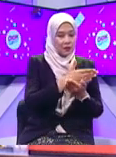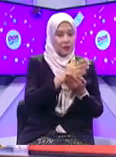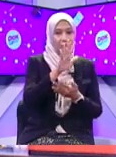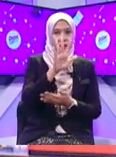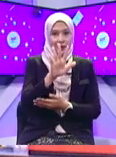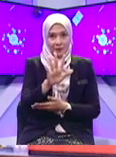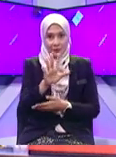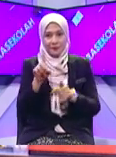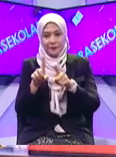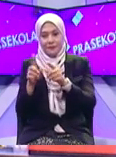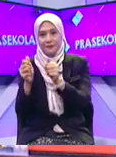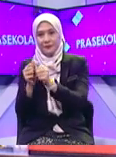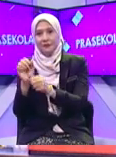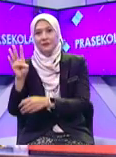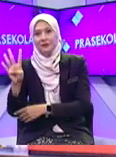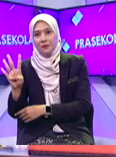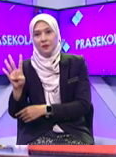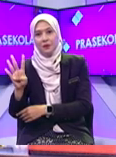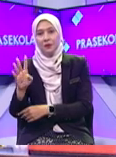4 Dance